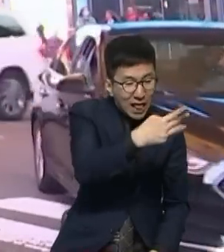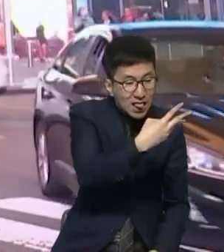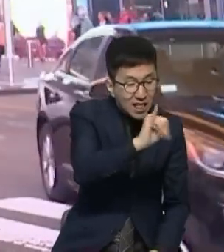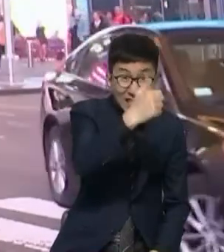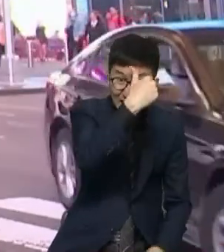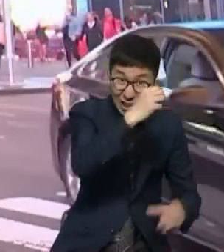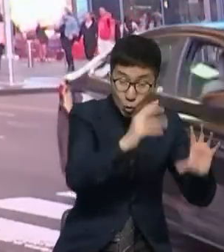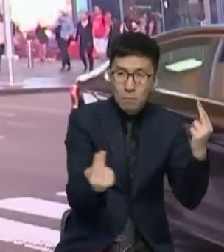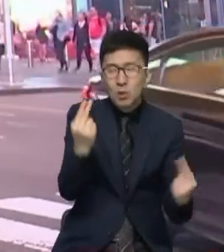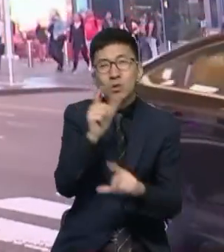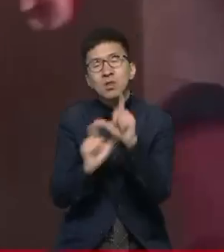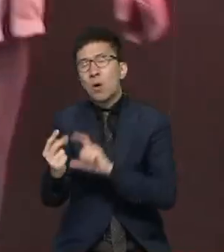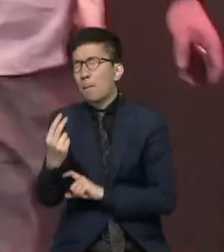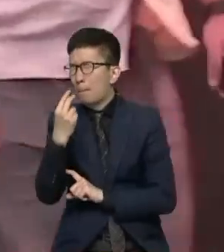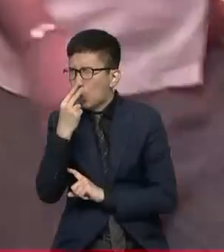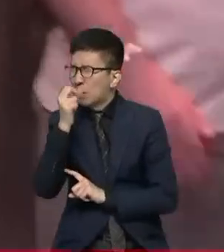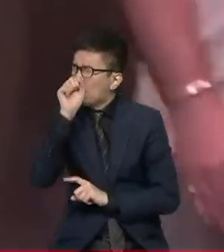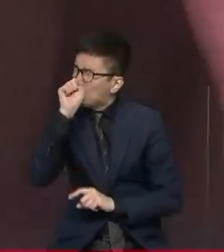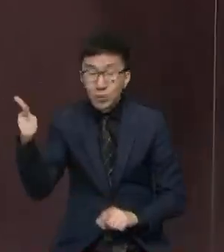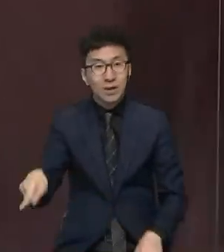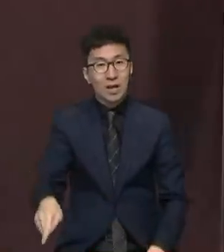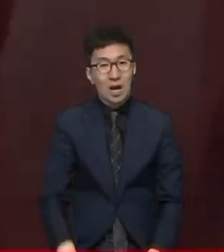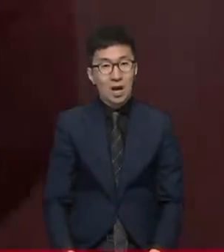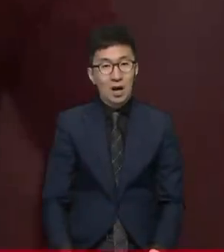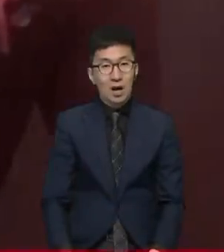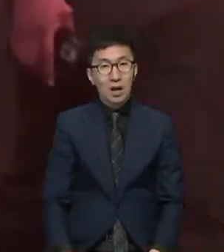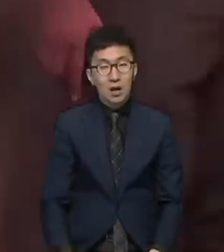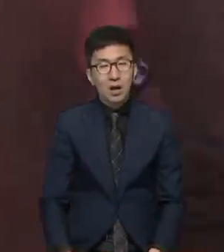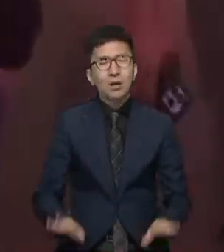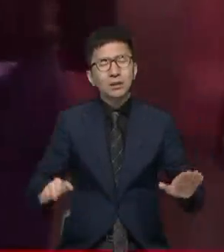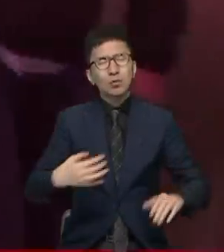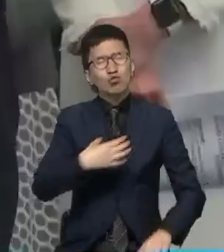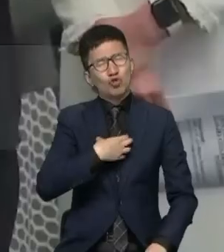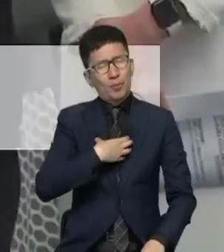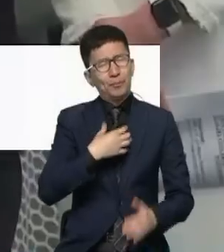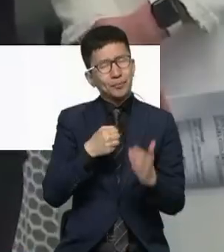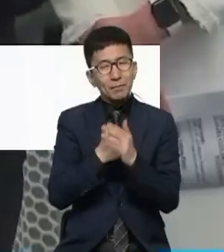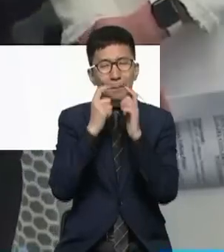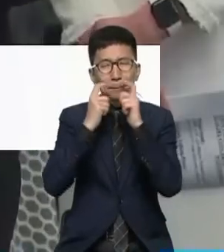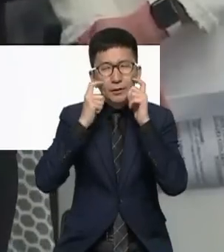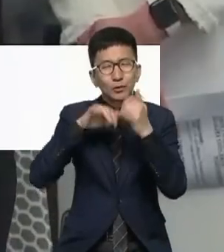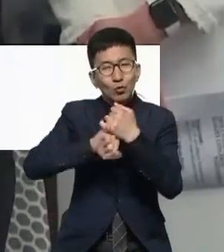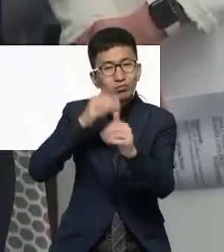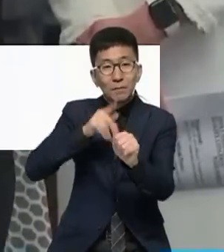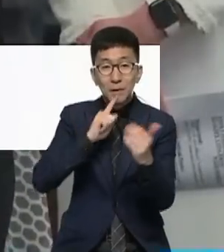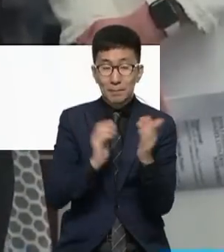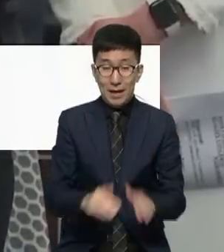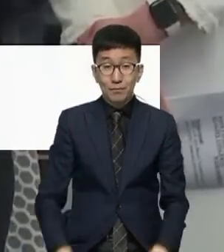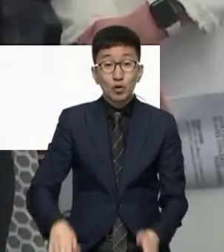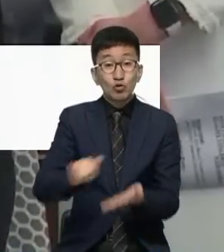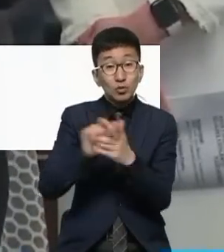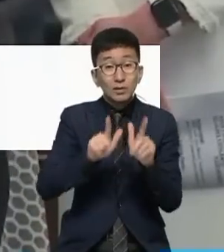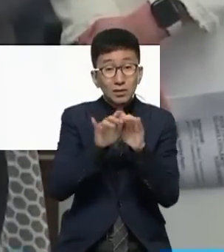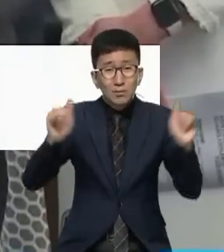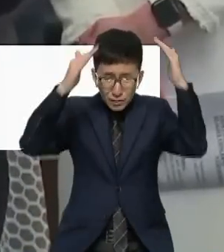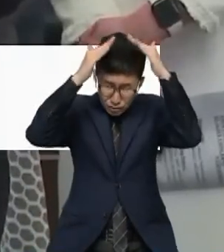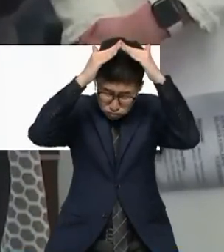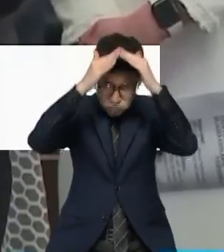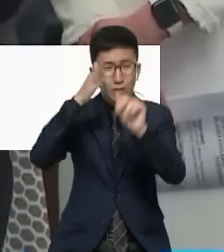보건당국은 건강 비상사태를 선포하고 마스크 착용을 권고했습니다. We're encouraging New Yorkers to stay home,